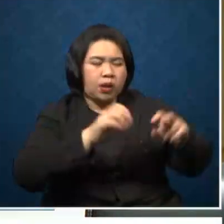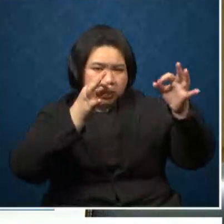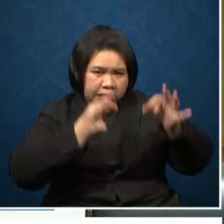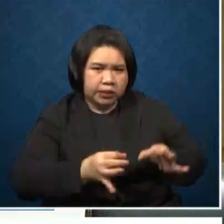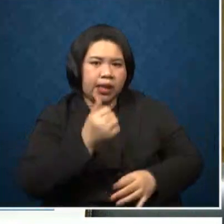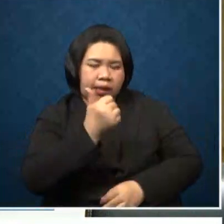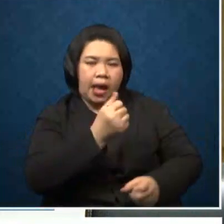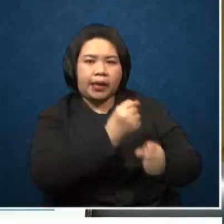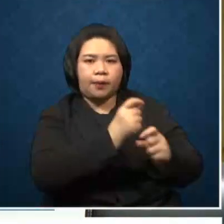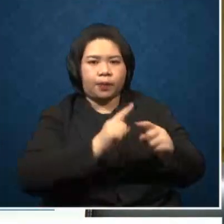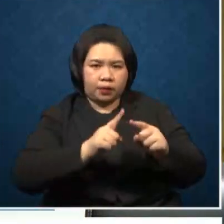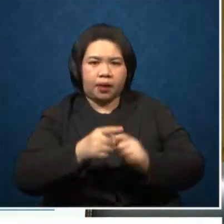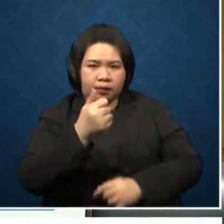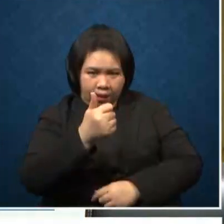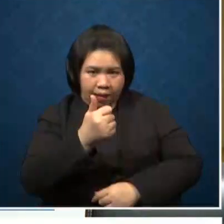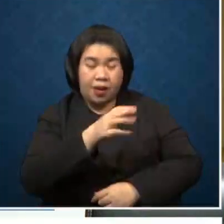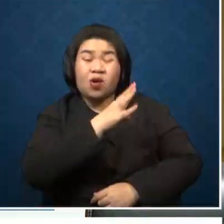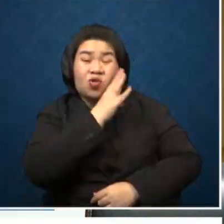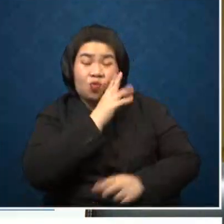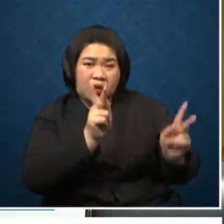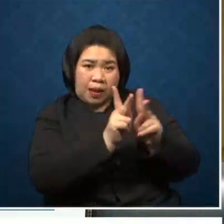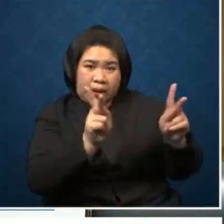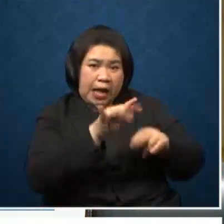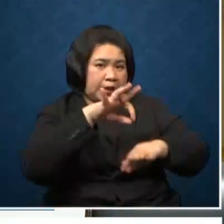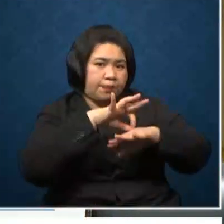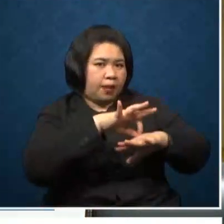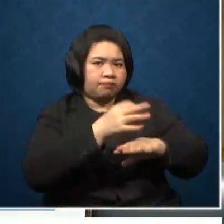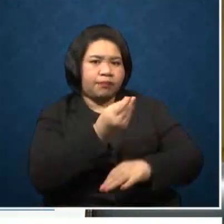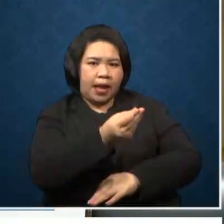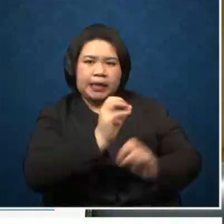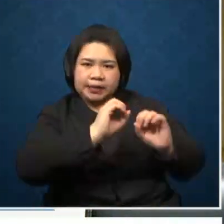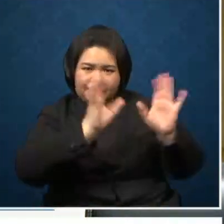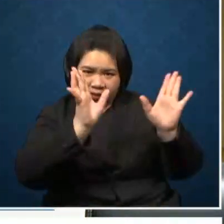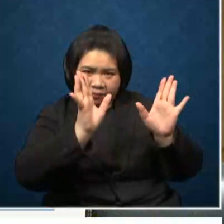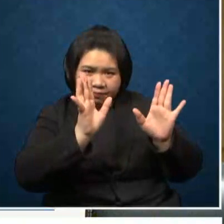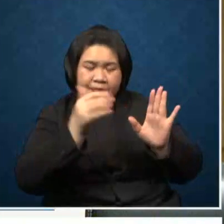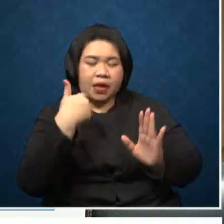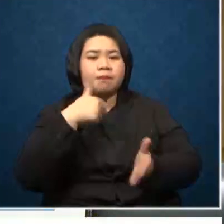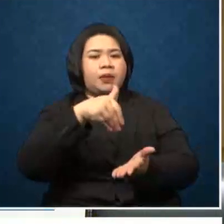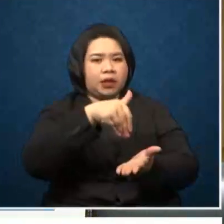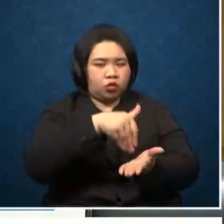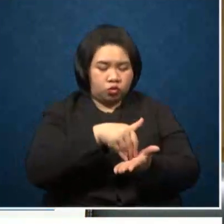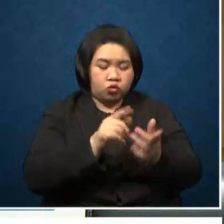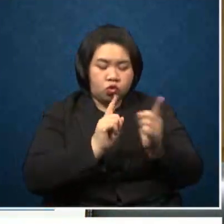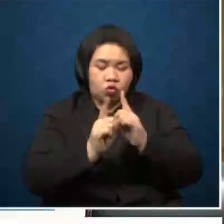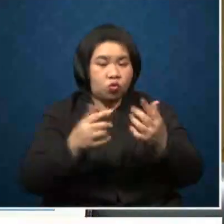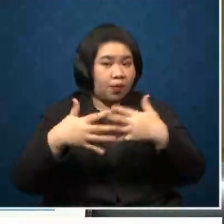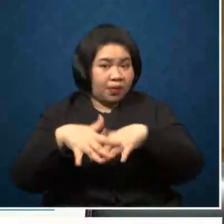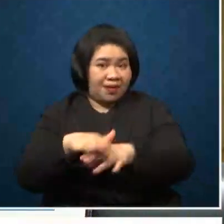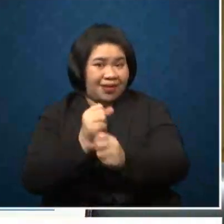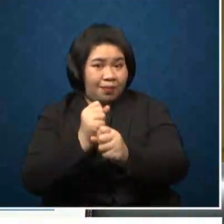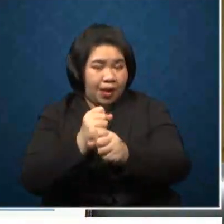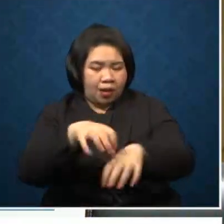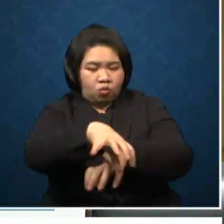มีตำแหน่งในหมู่บ้านชัดเจนและจุดเชื่อมประสานกับองค์กรอื่นที่เข้าไปทำงาน